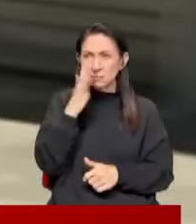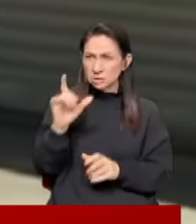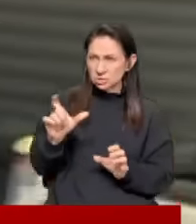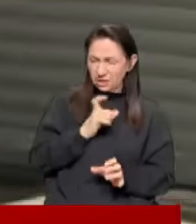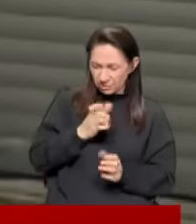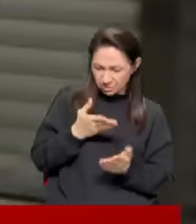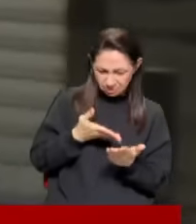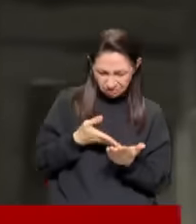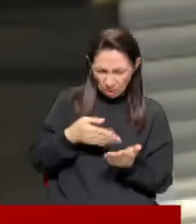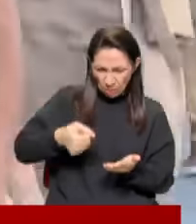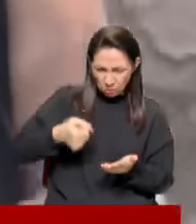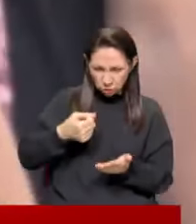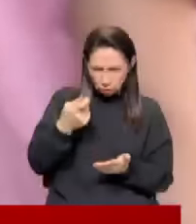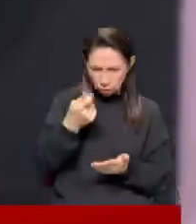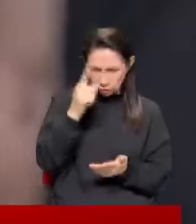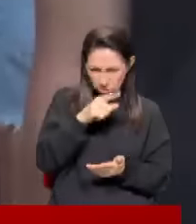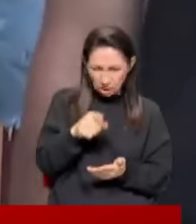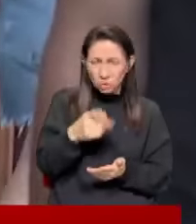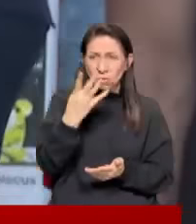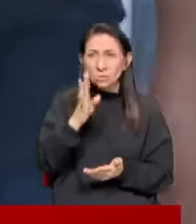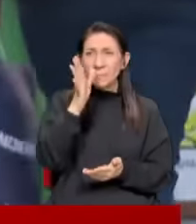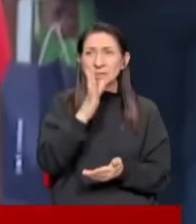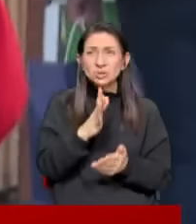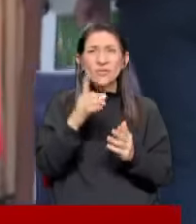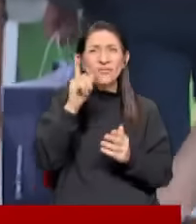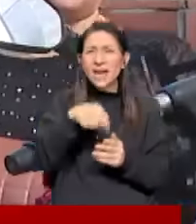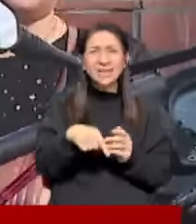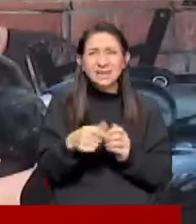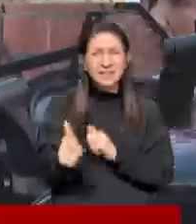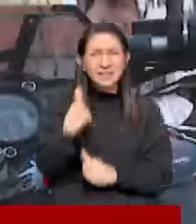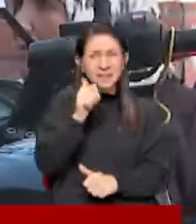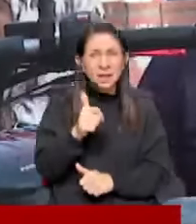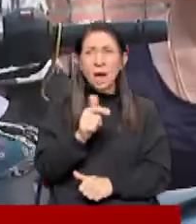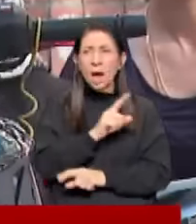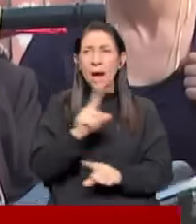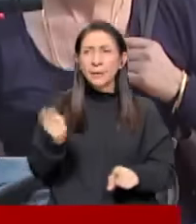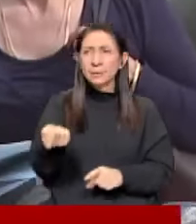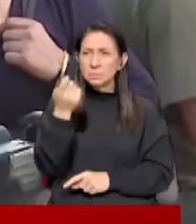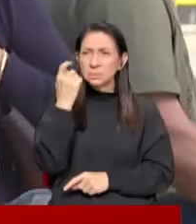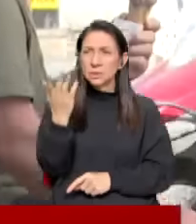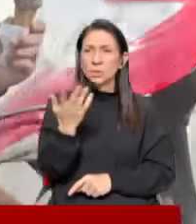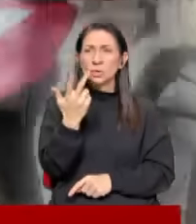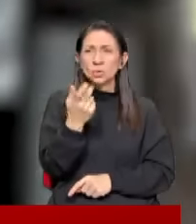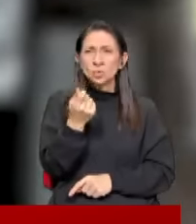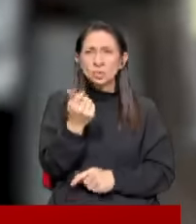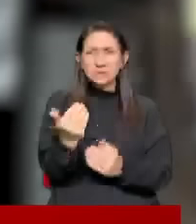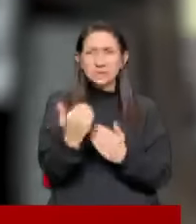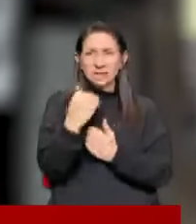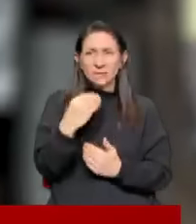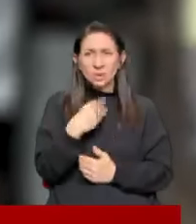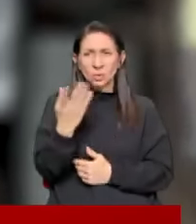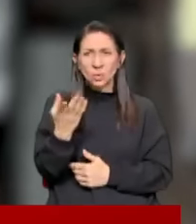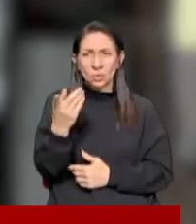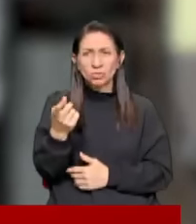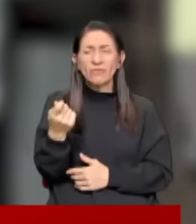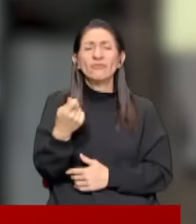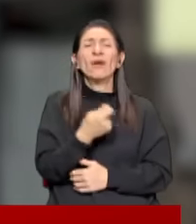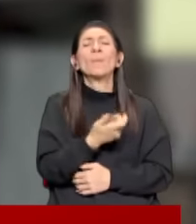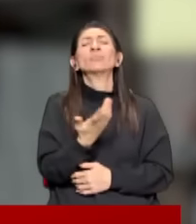bir yanıt aldı. Poşet ücreti nedeniyle 4500 liralık vergi iadesi talebi reddedildi. 3 kuruş destek veriyorlar zaten. Onu